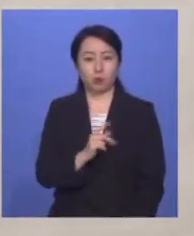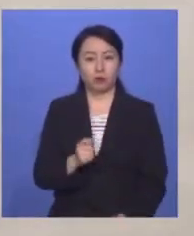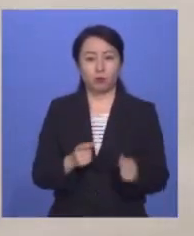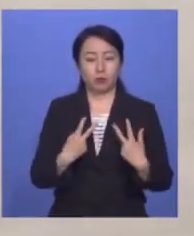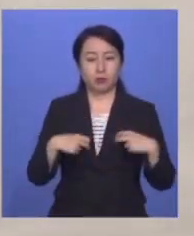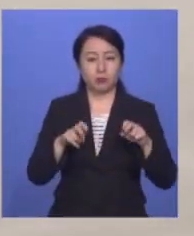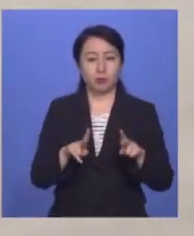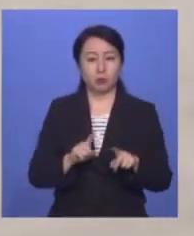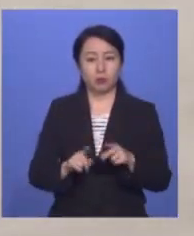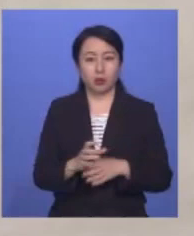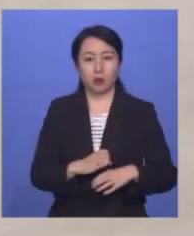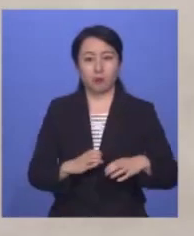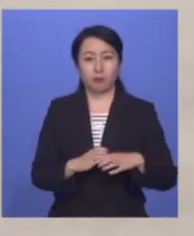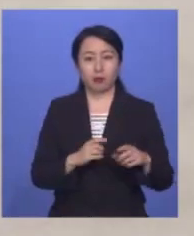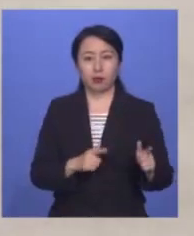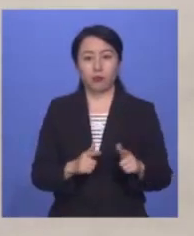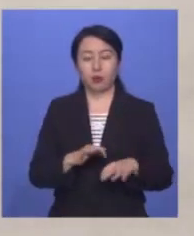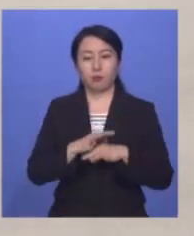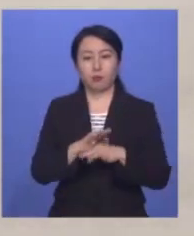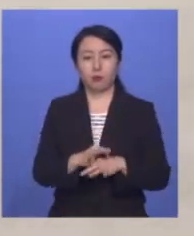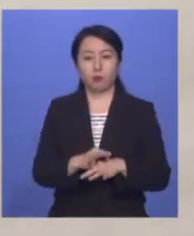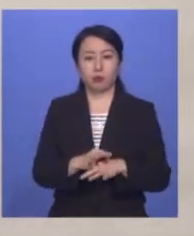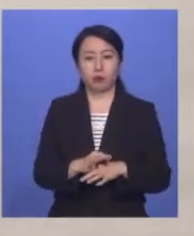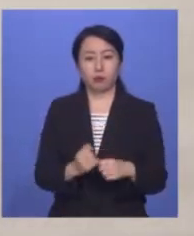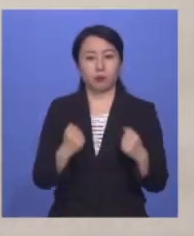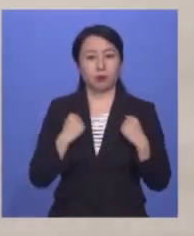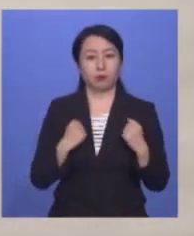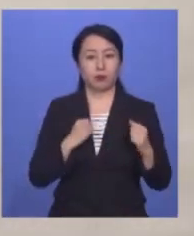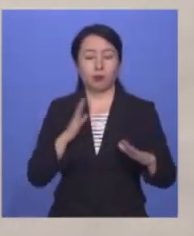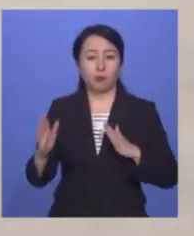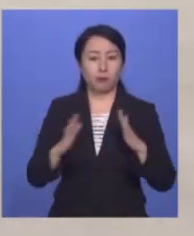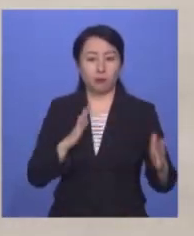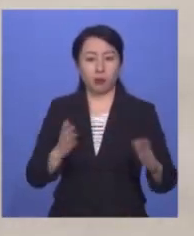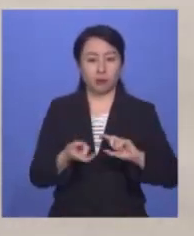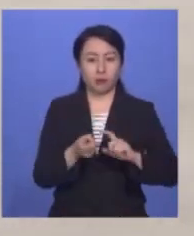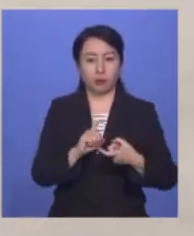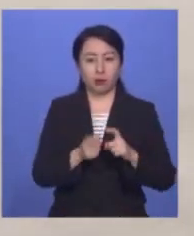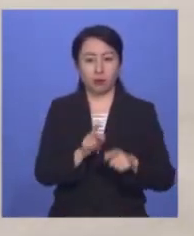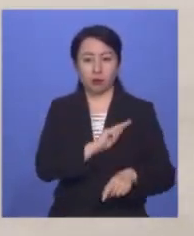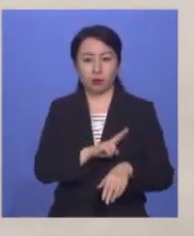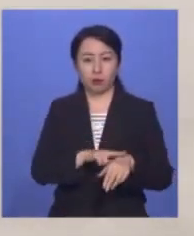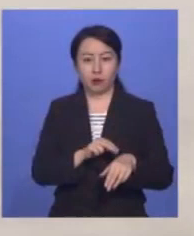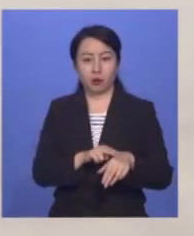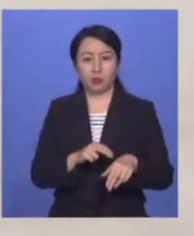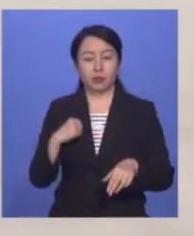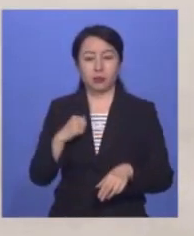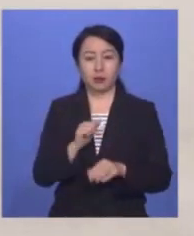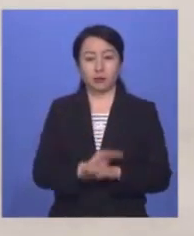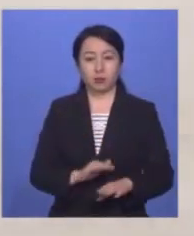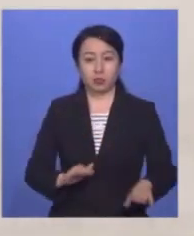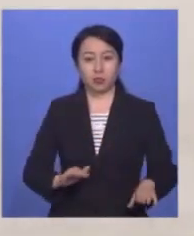управлении специальной мобилизационной подготовки, проводит занятия по физическим и боевым приемам борьбы сотрудниками полиции. Он сам с